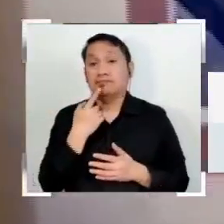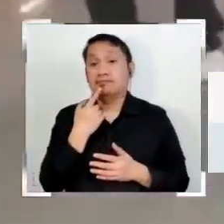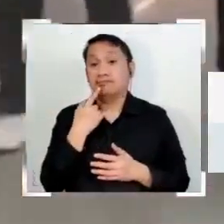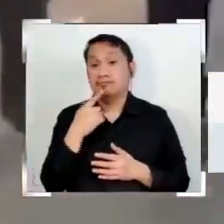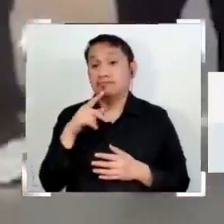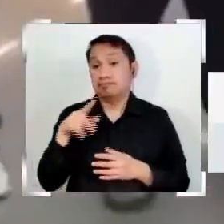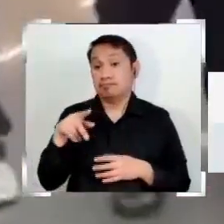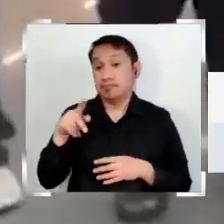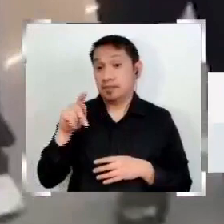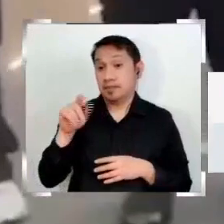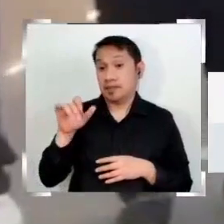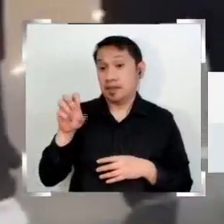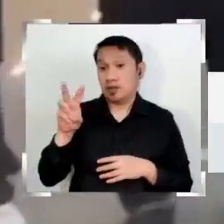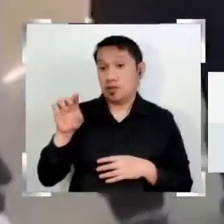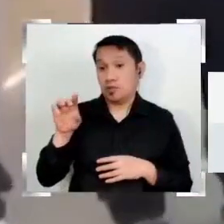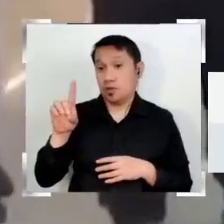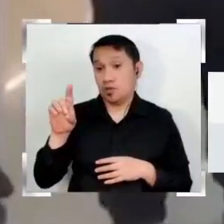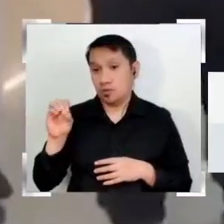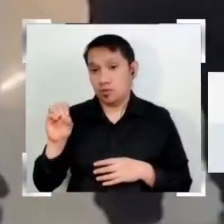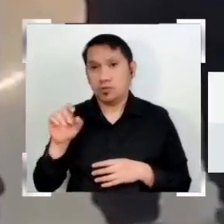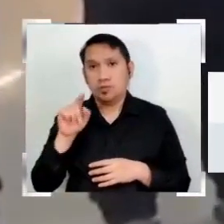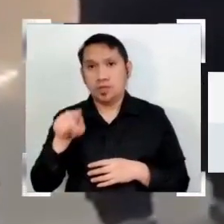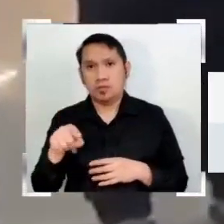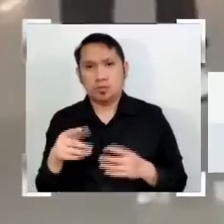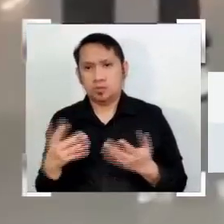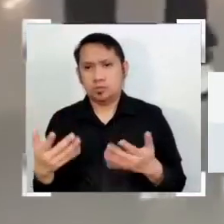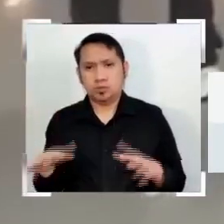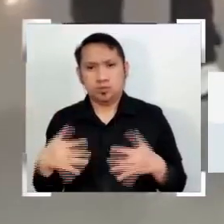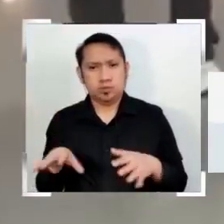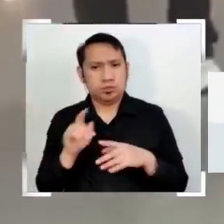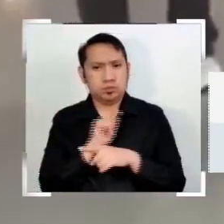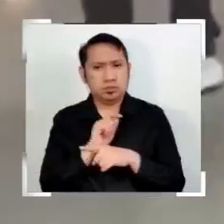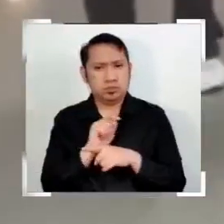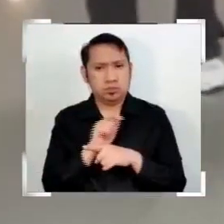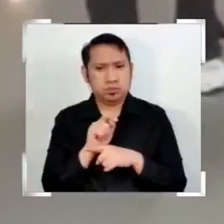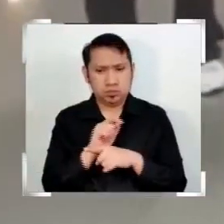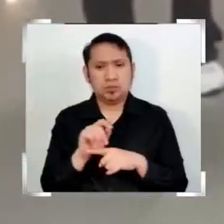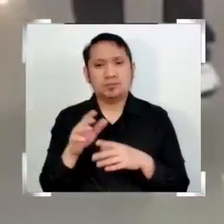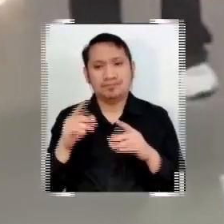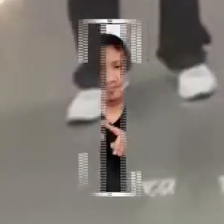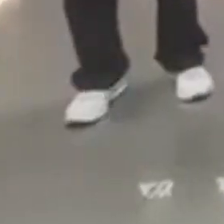Ducusin, naging matindi ang kanilang pag-ensayo bago nakuha ang tagumpay.